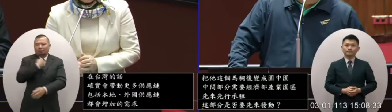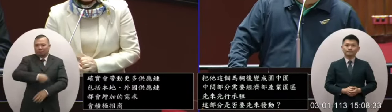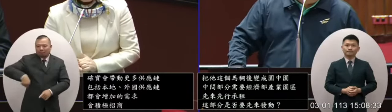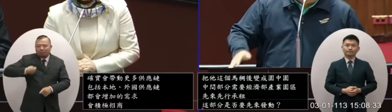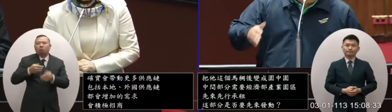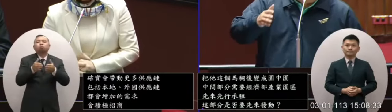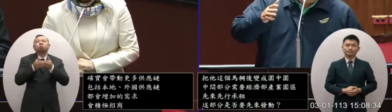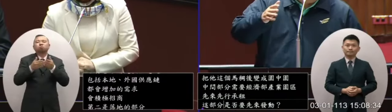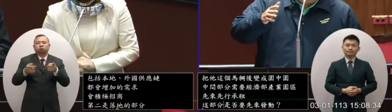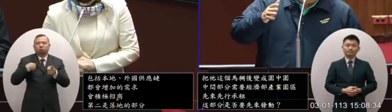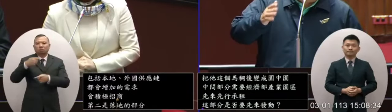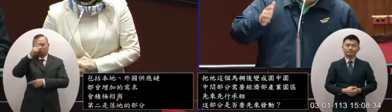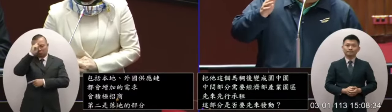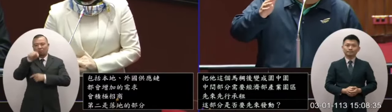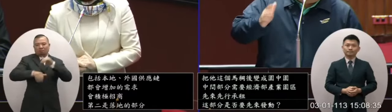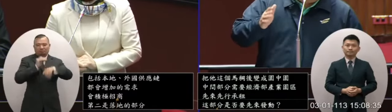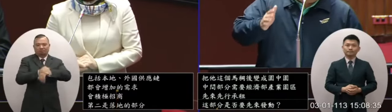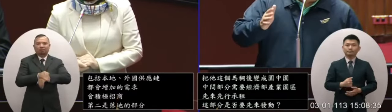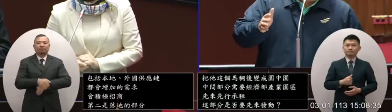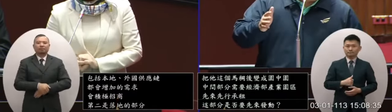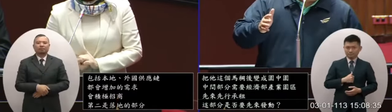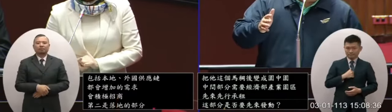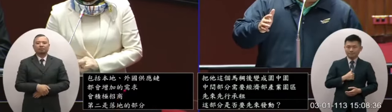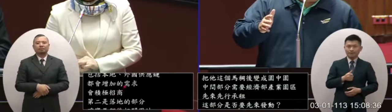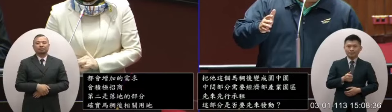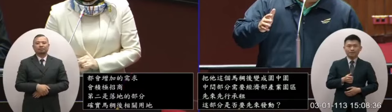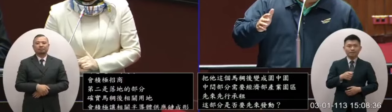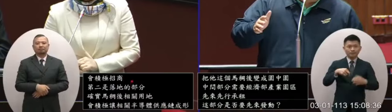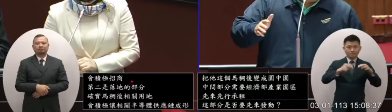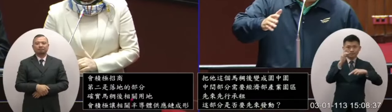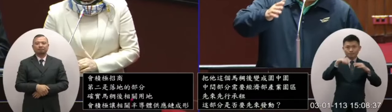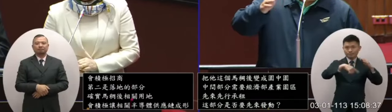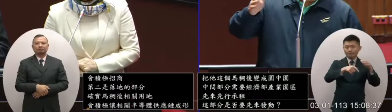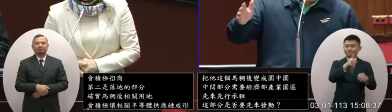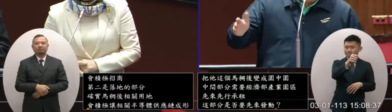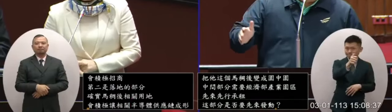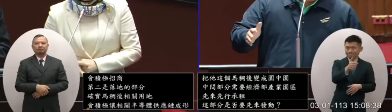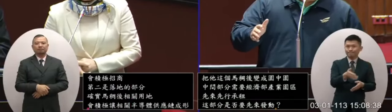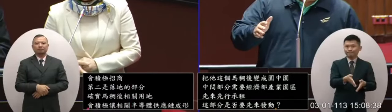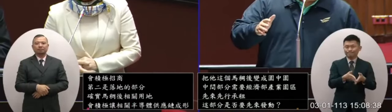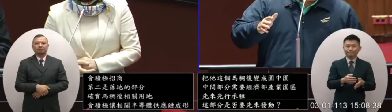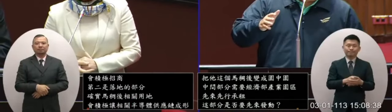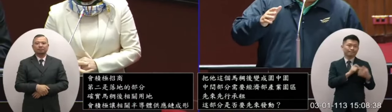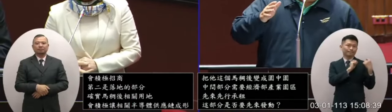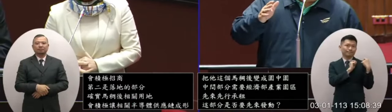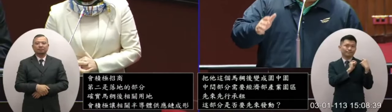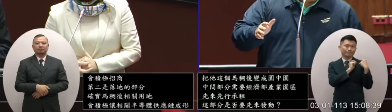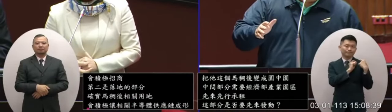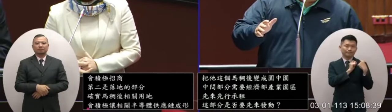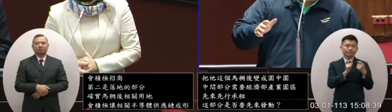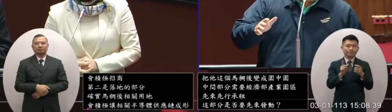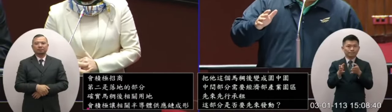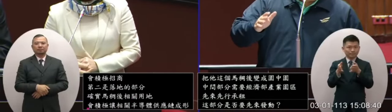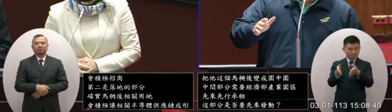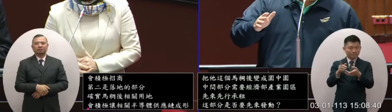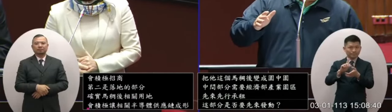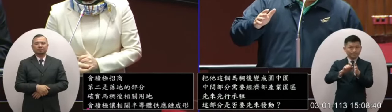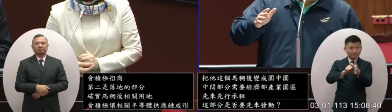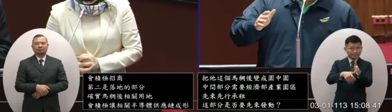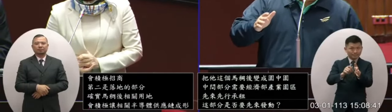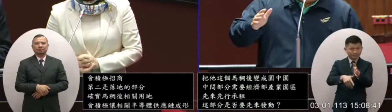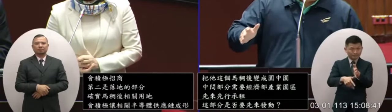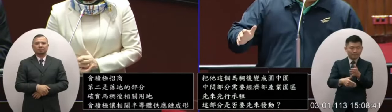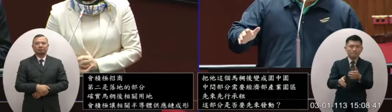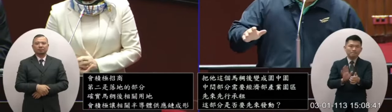型。 事实上要真很感谢行政院啊哈，那大概这阵子来对嘉义哈，事实上对我